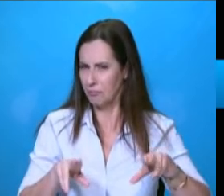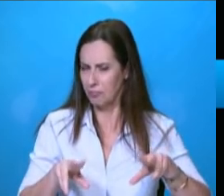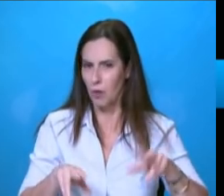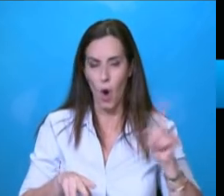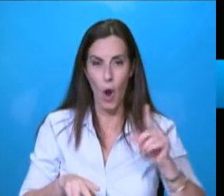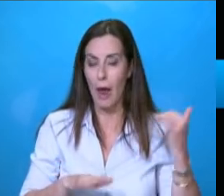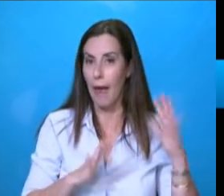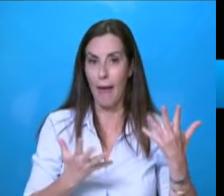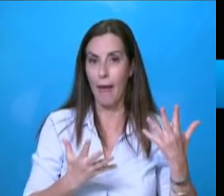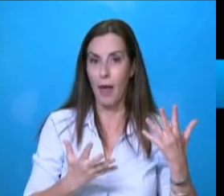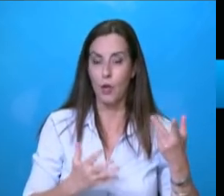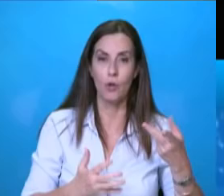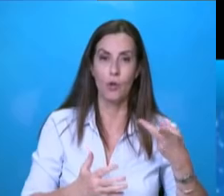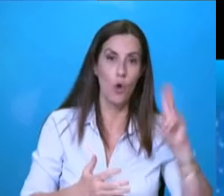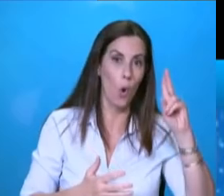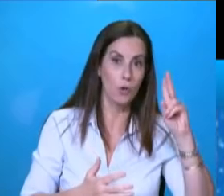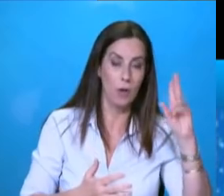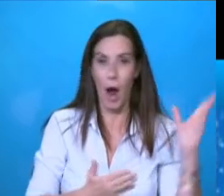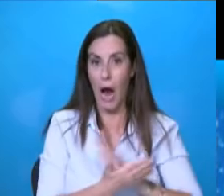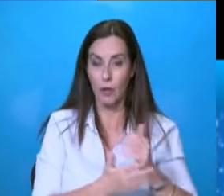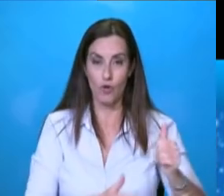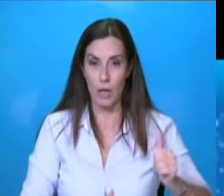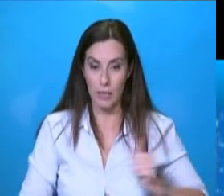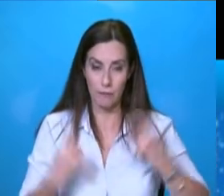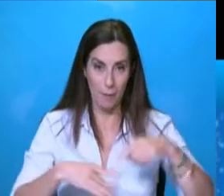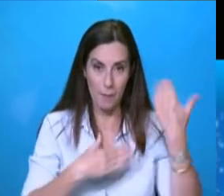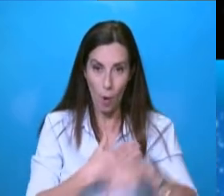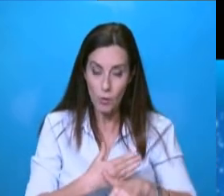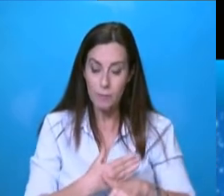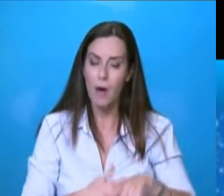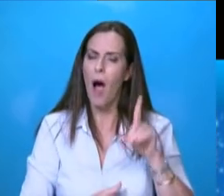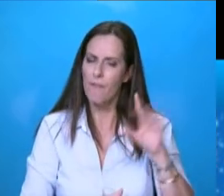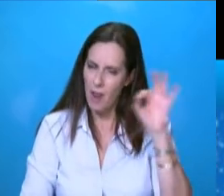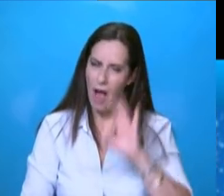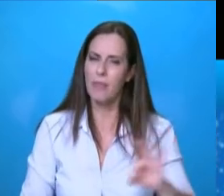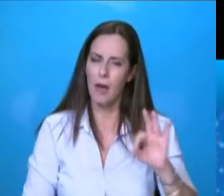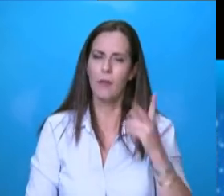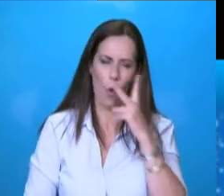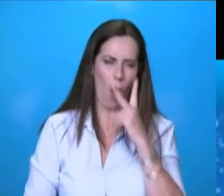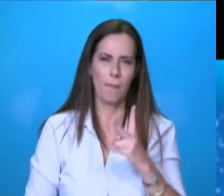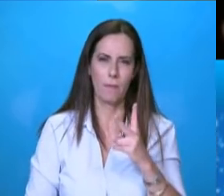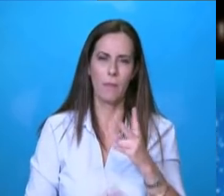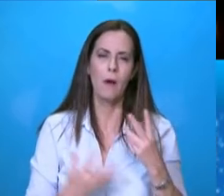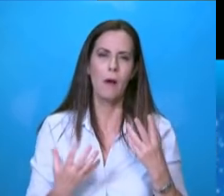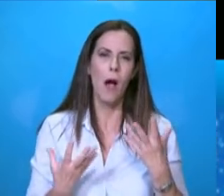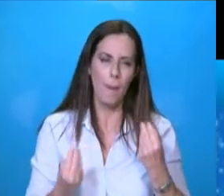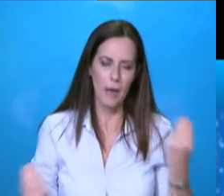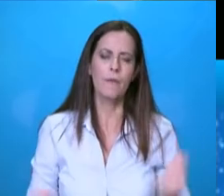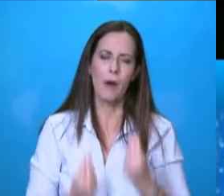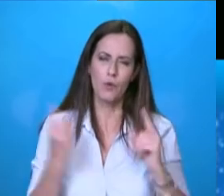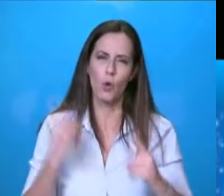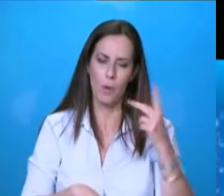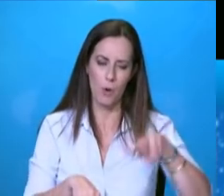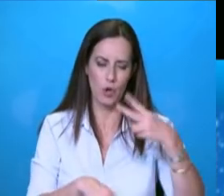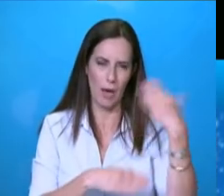איזושהי העלאת כוננות בימים האחרונים, אבל אנחנו רואים רצף אירועים רק